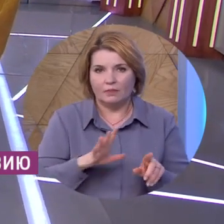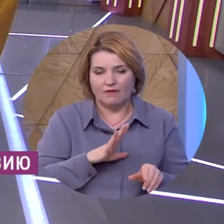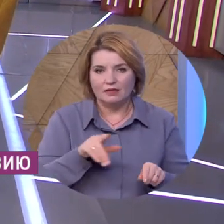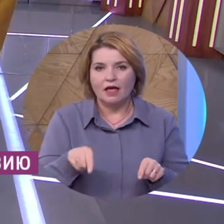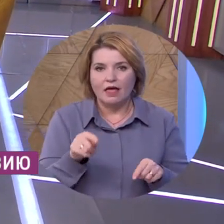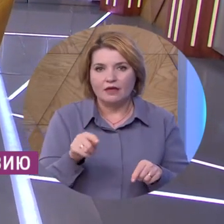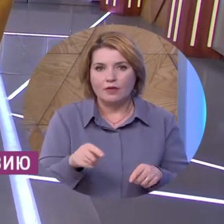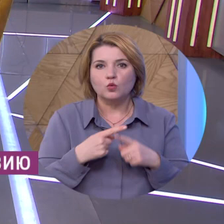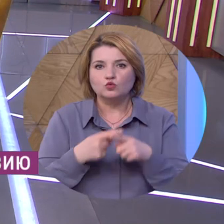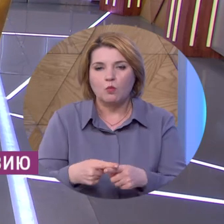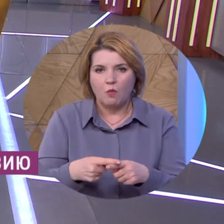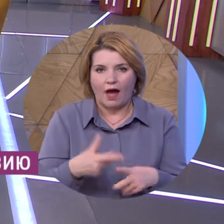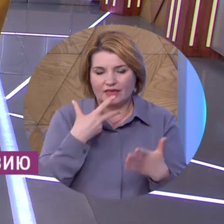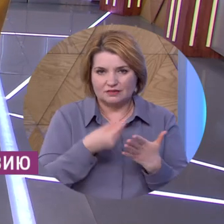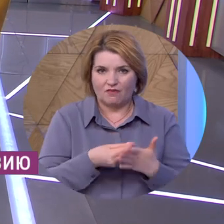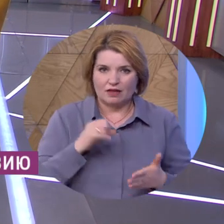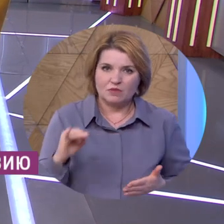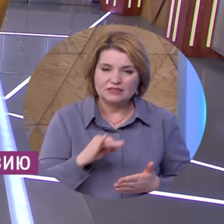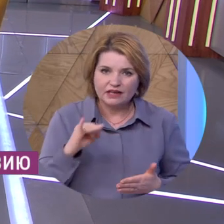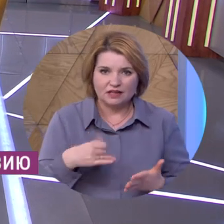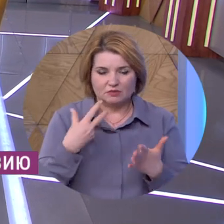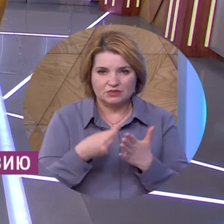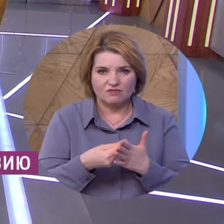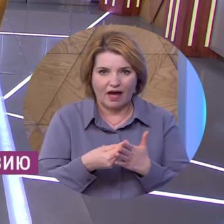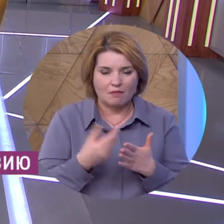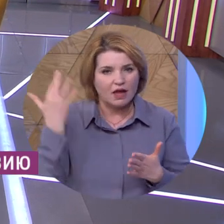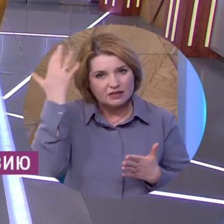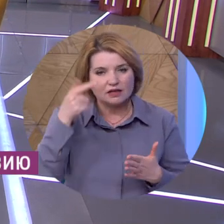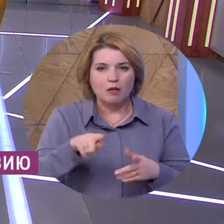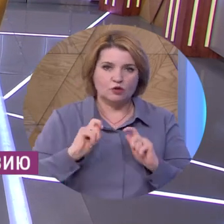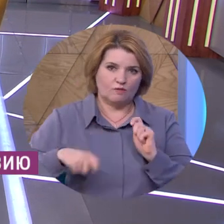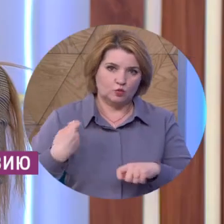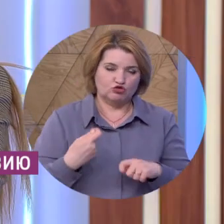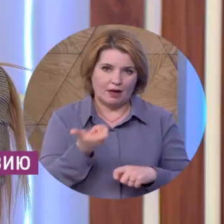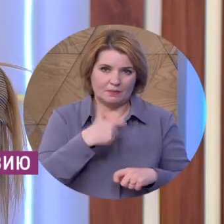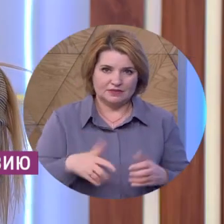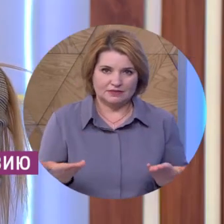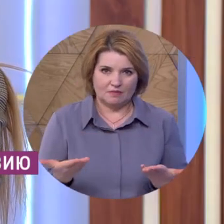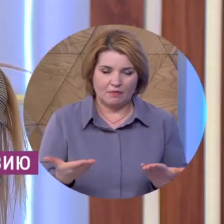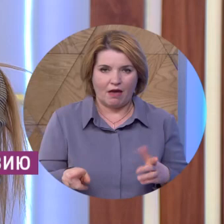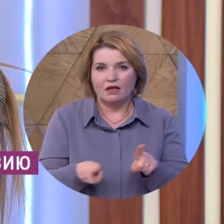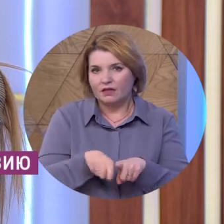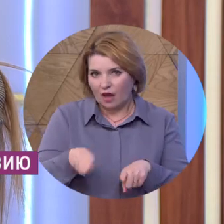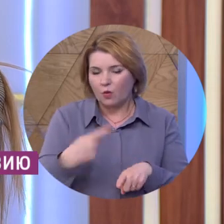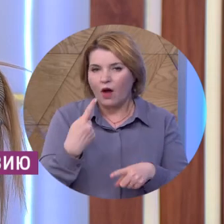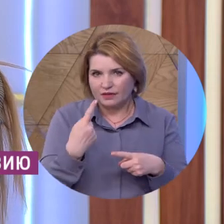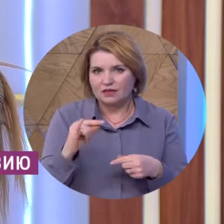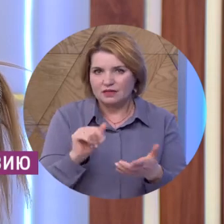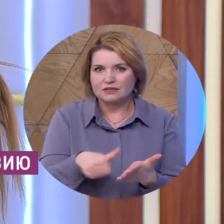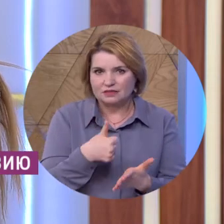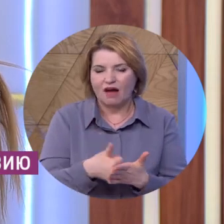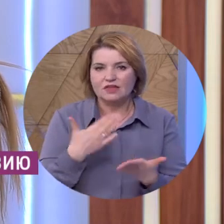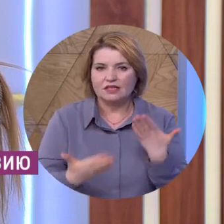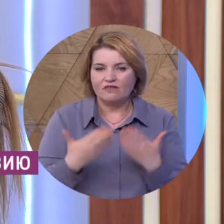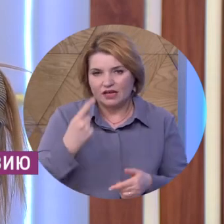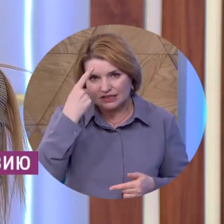благополучию, своему психологическому, своим интересам, идеалам, это в ущерб себе. Вот это, наверное, такой один из основных